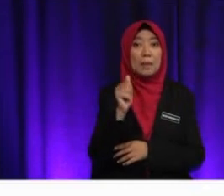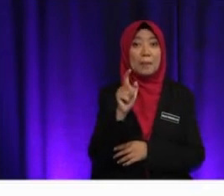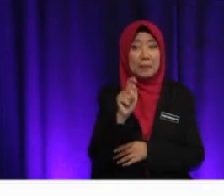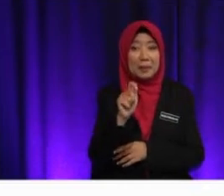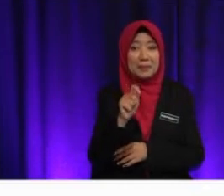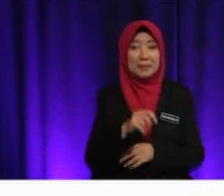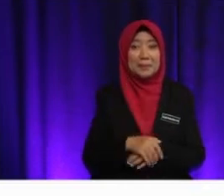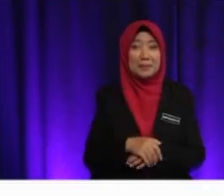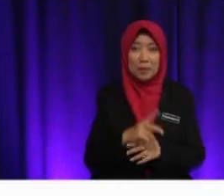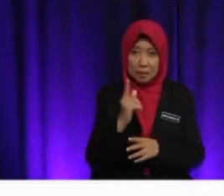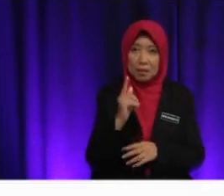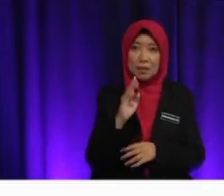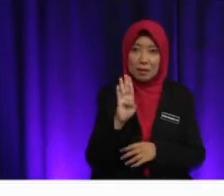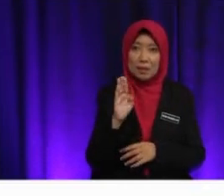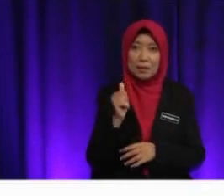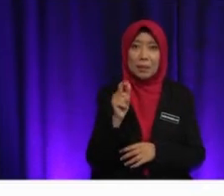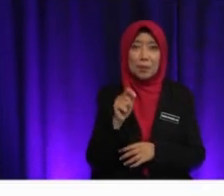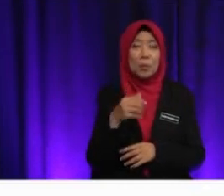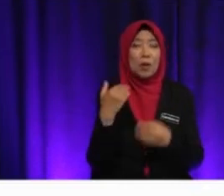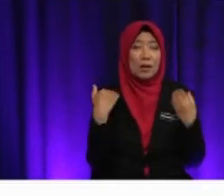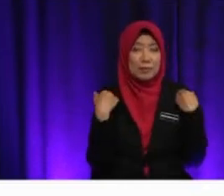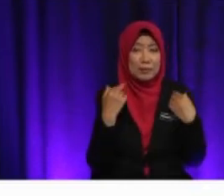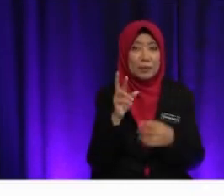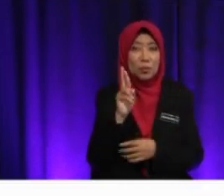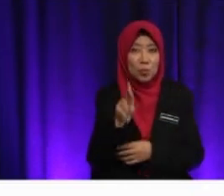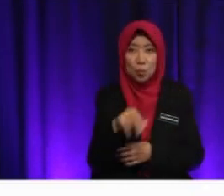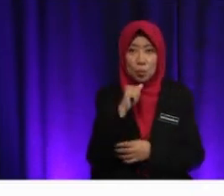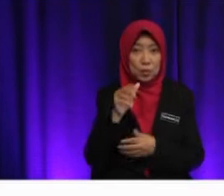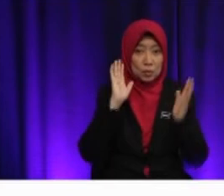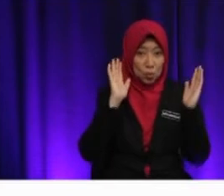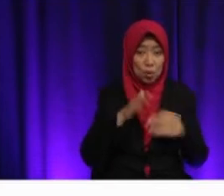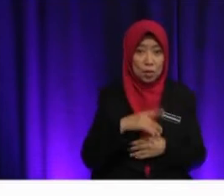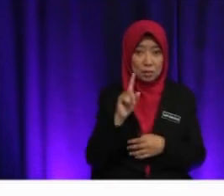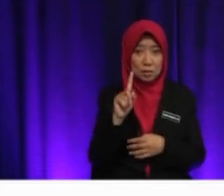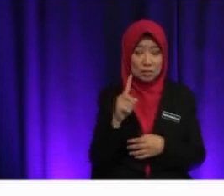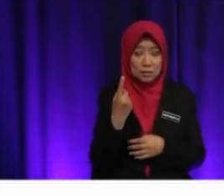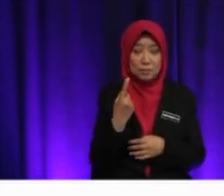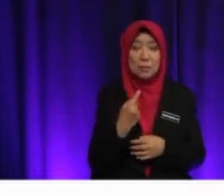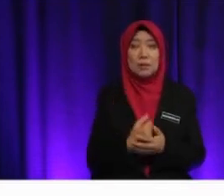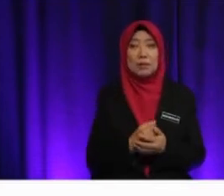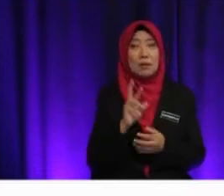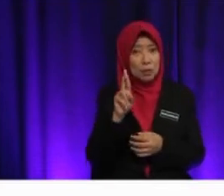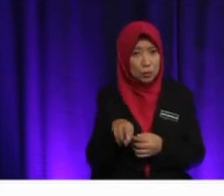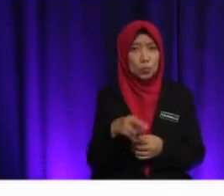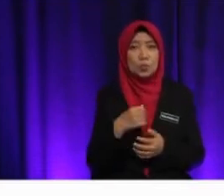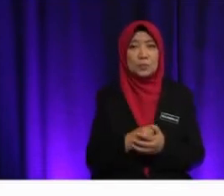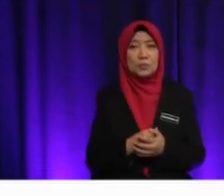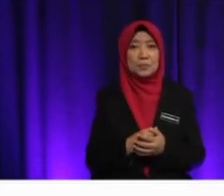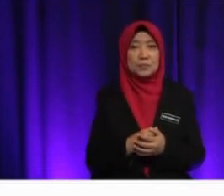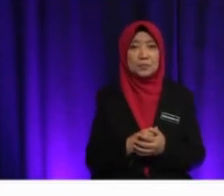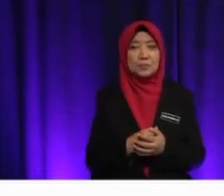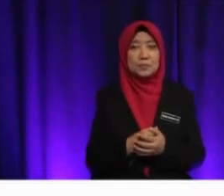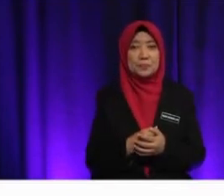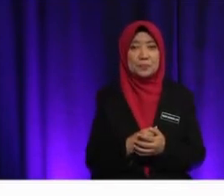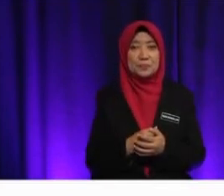ada rukun Ustaz. Ha, ingat solat saja kan. Dalam belajar pun kita ada kebat. Betul. Untuk rukunnya. Yeah. Okey, sebutan dekat